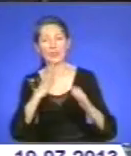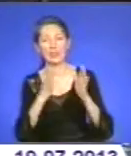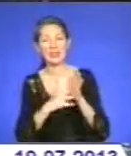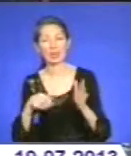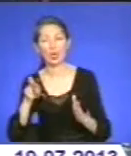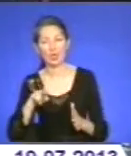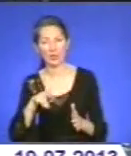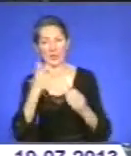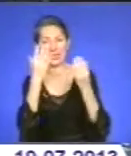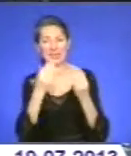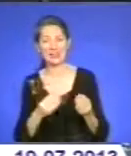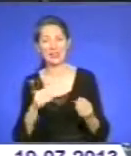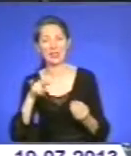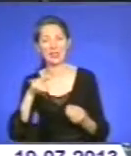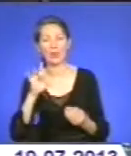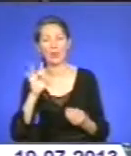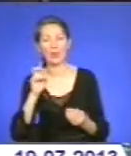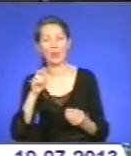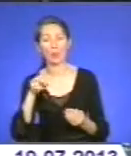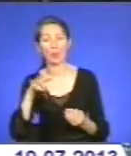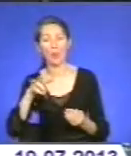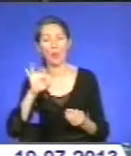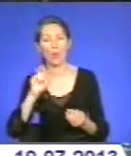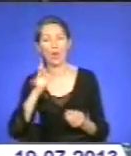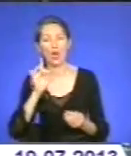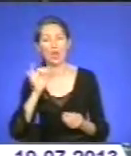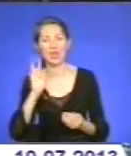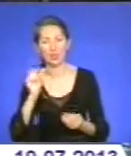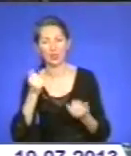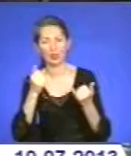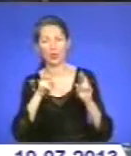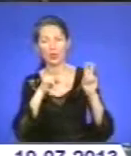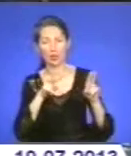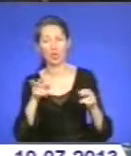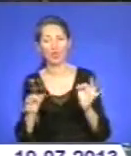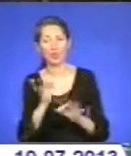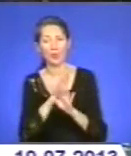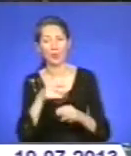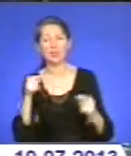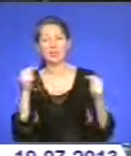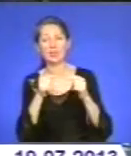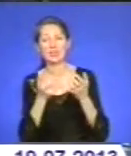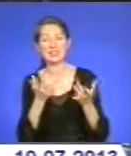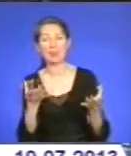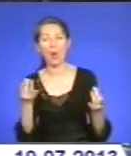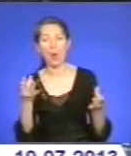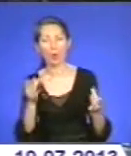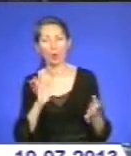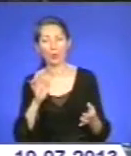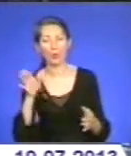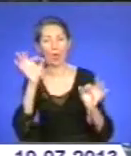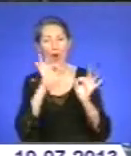19 липня – День преподобної Мокрини. Сьогодні, спостерігаючи за природою, визначали, наскільки мокрою видасться